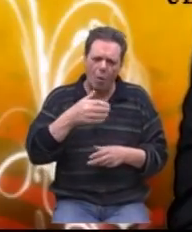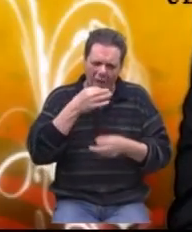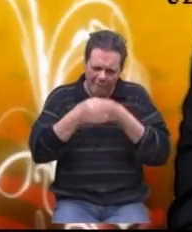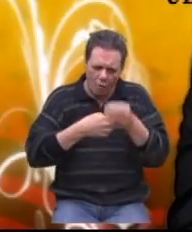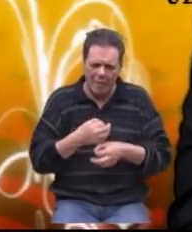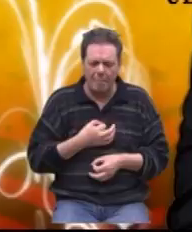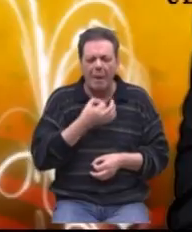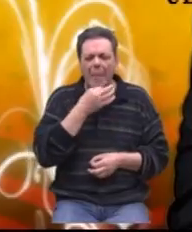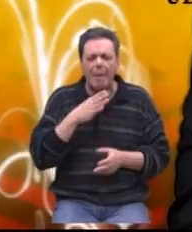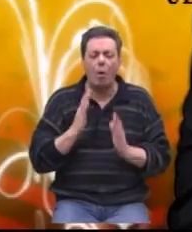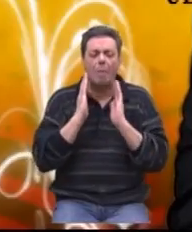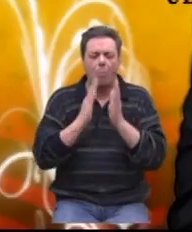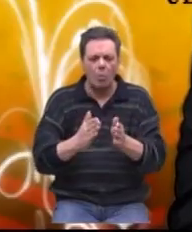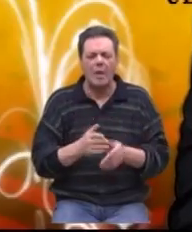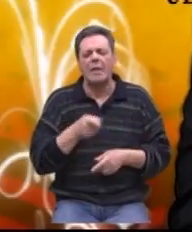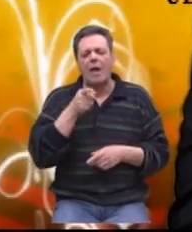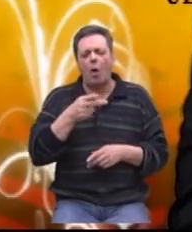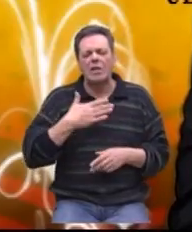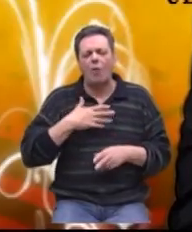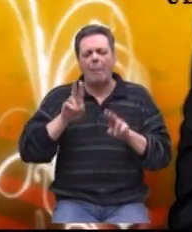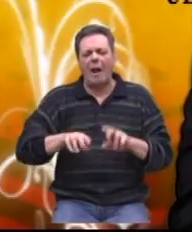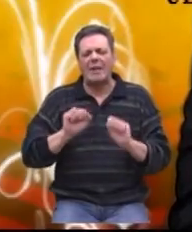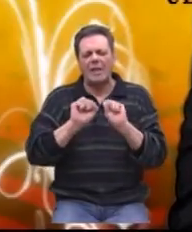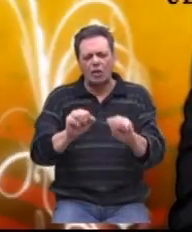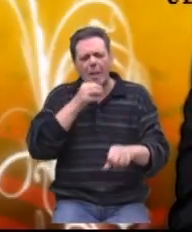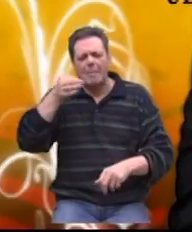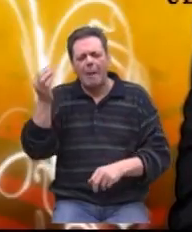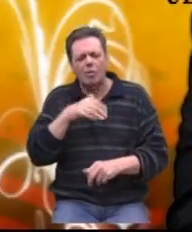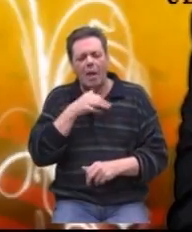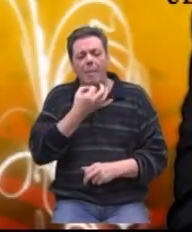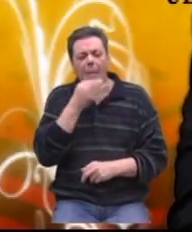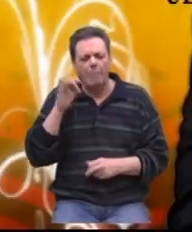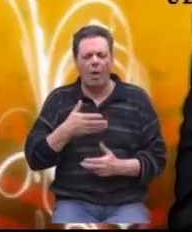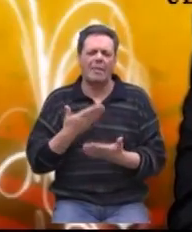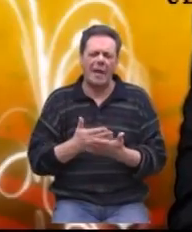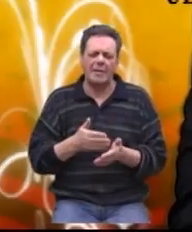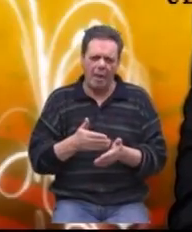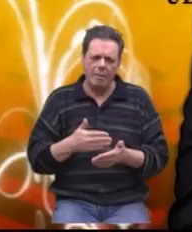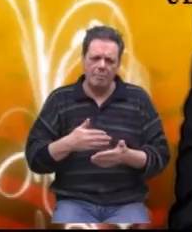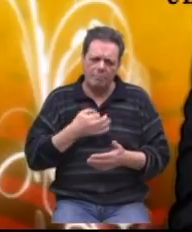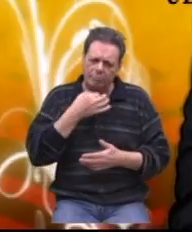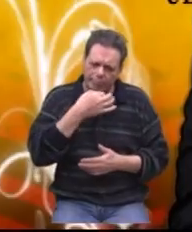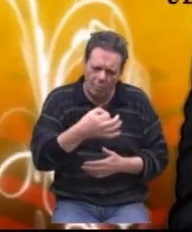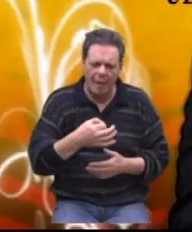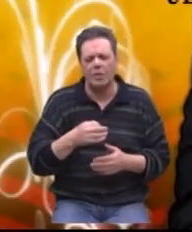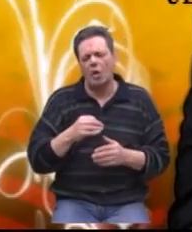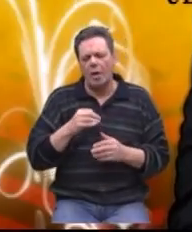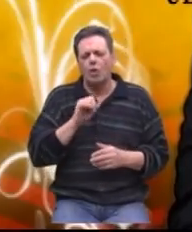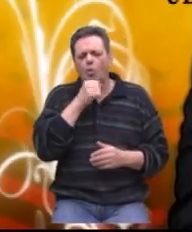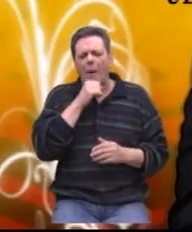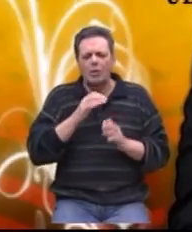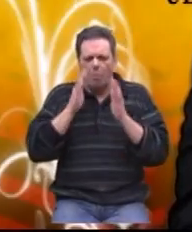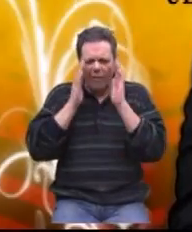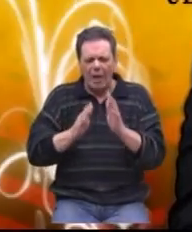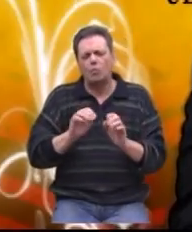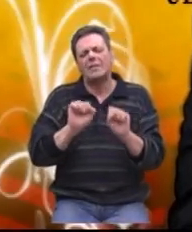Znači, najbolji put da oni svoja prava zaštite najbrže i najbolje, da se obrate nadležnom županijskom povjerenstvu za zaštitu